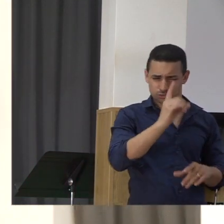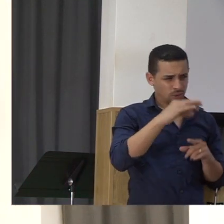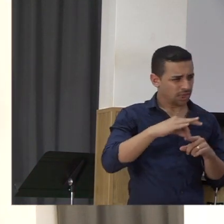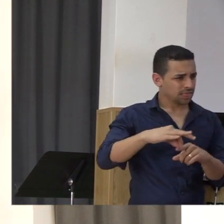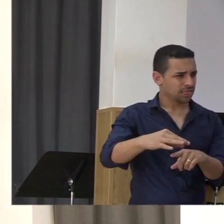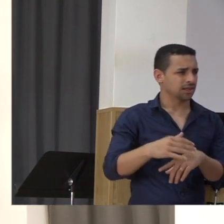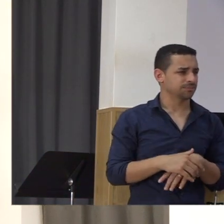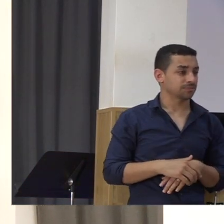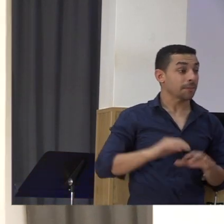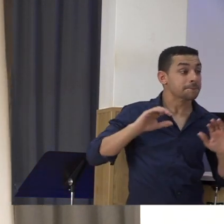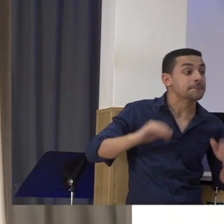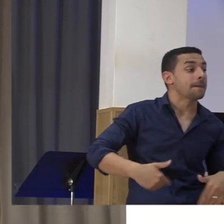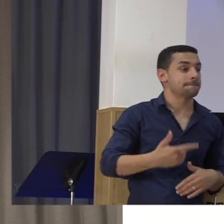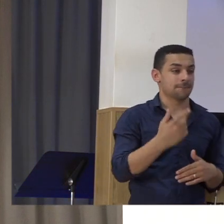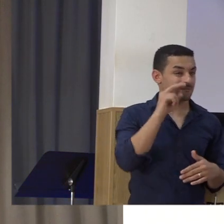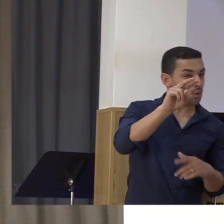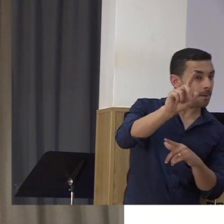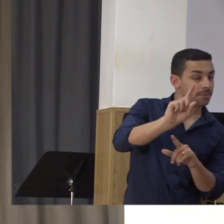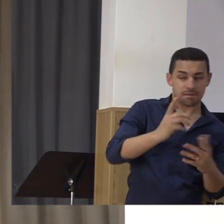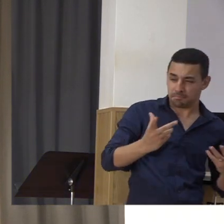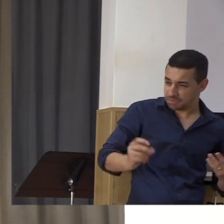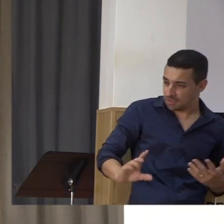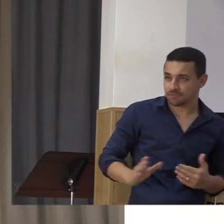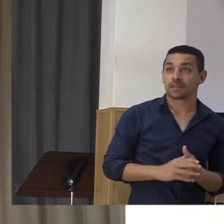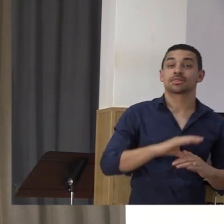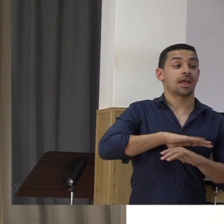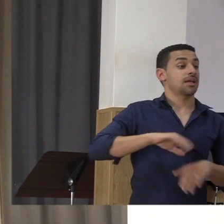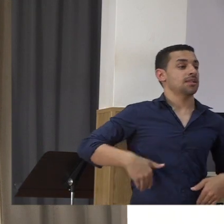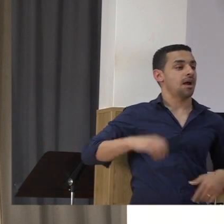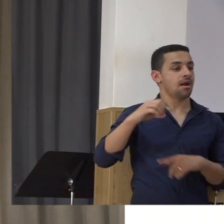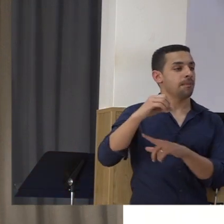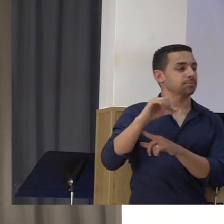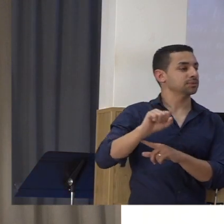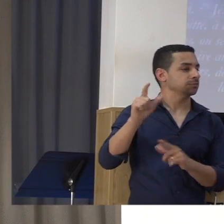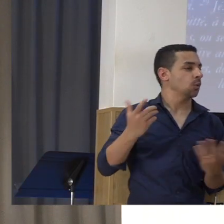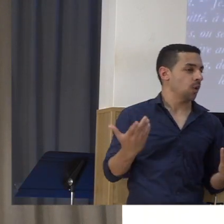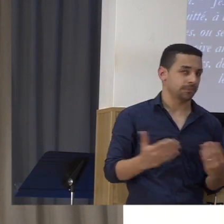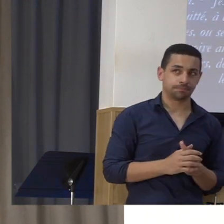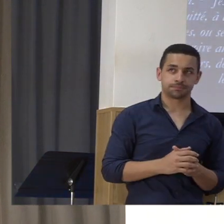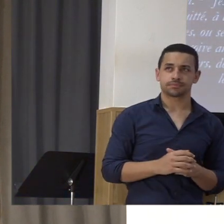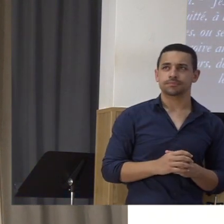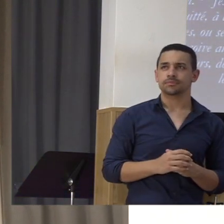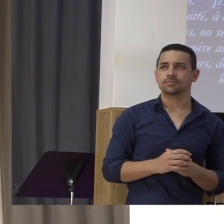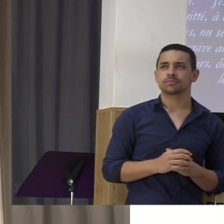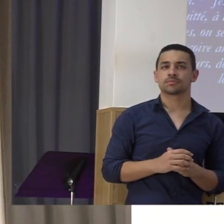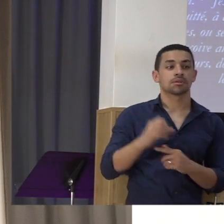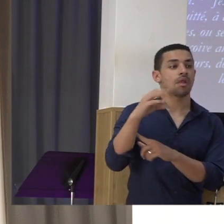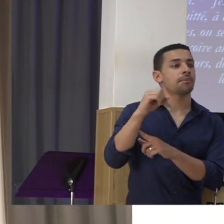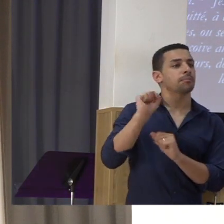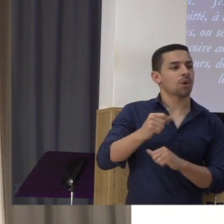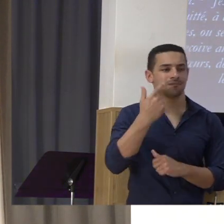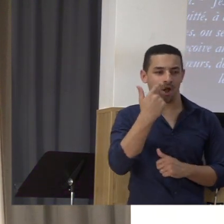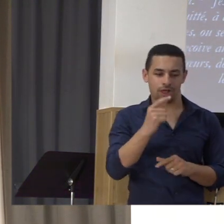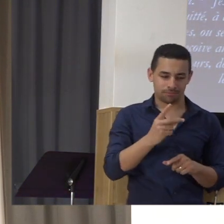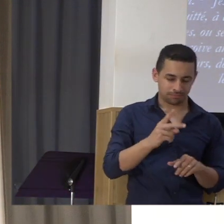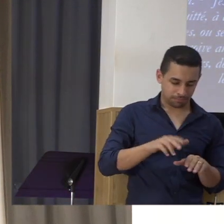guider, même si tu ne vois pas la destination. Et la dernière chose que la lampe fait, c'est que la lampe nous permet de voir 2 ou 3 pas.